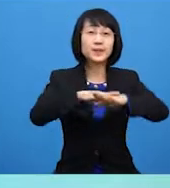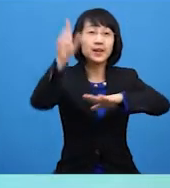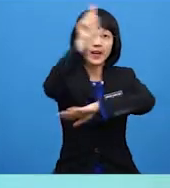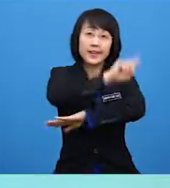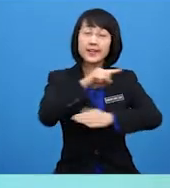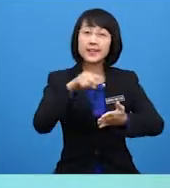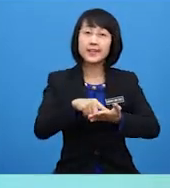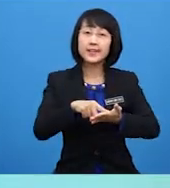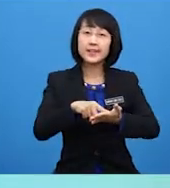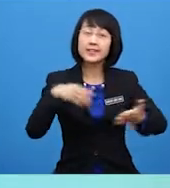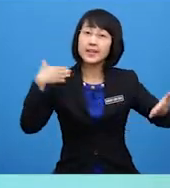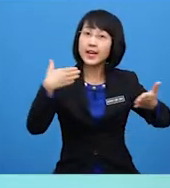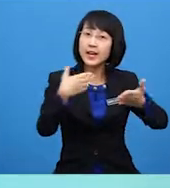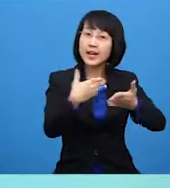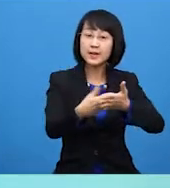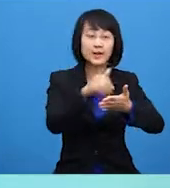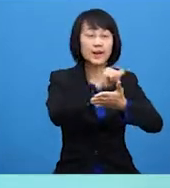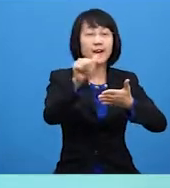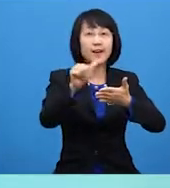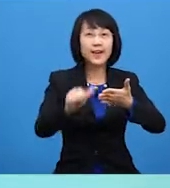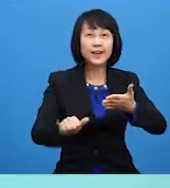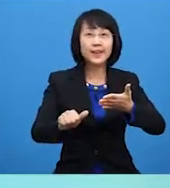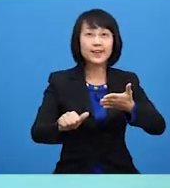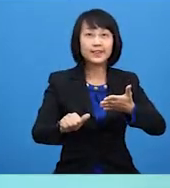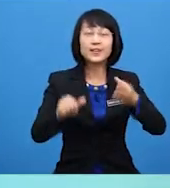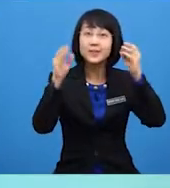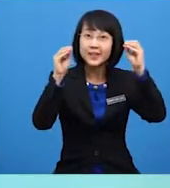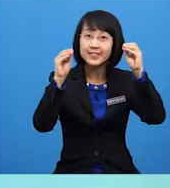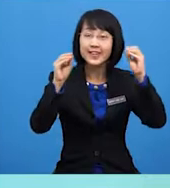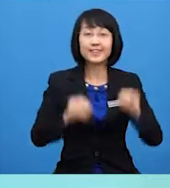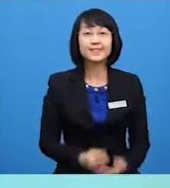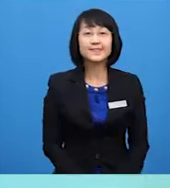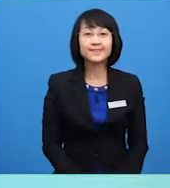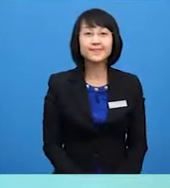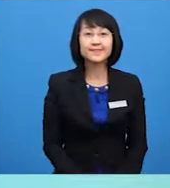ini sehingga ke akhir pengajaran.